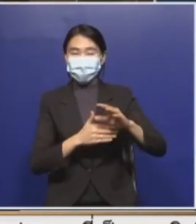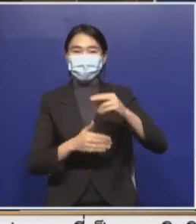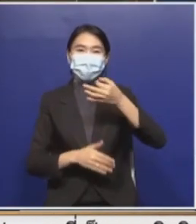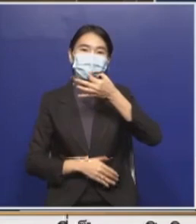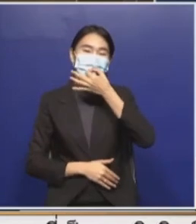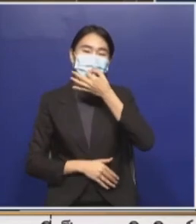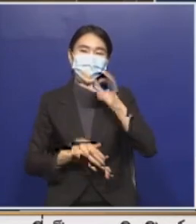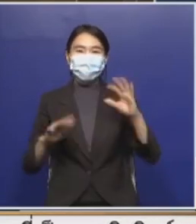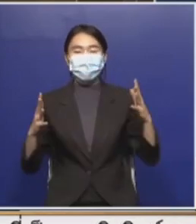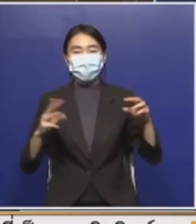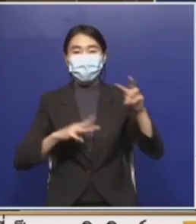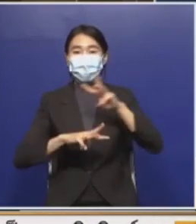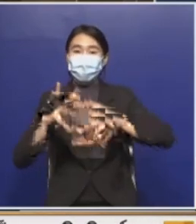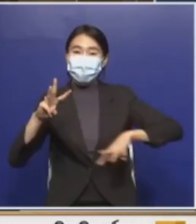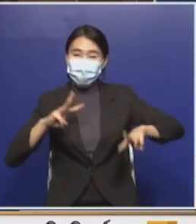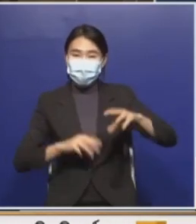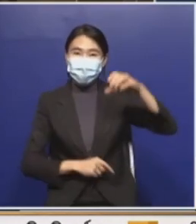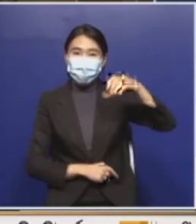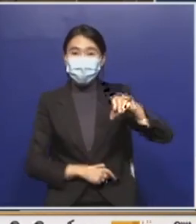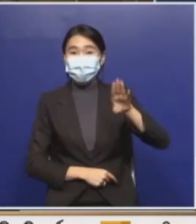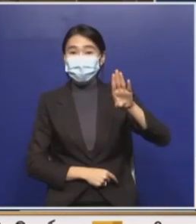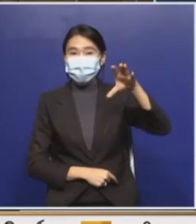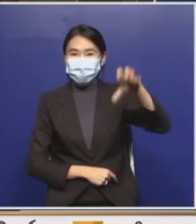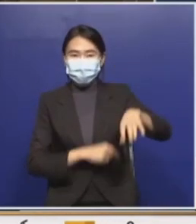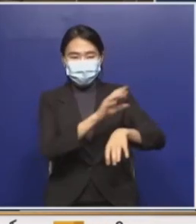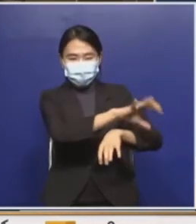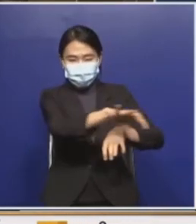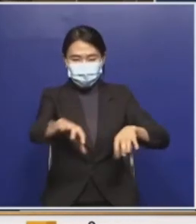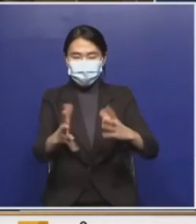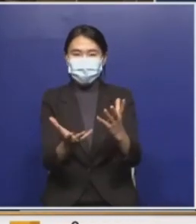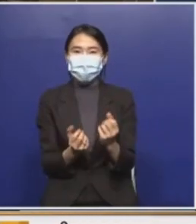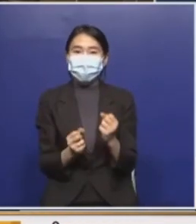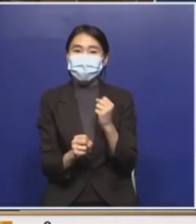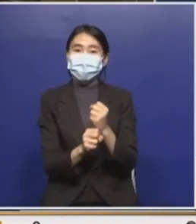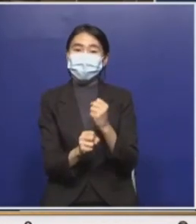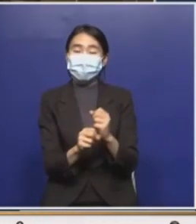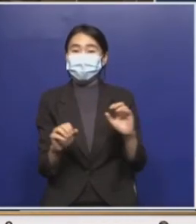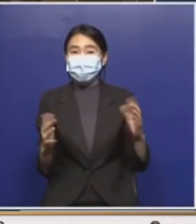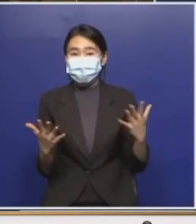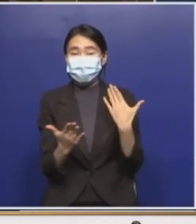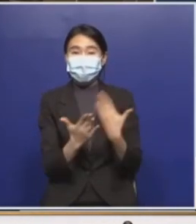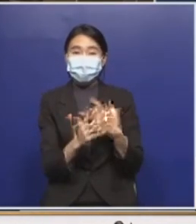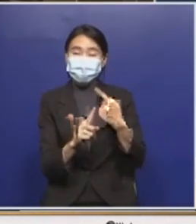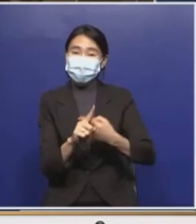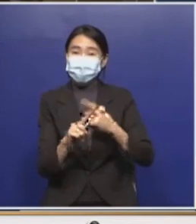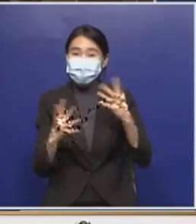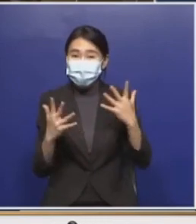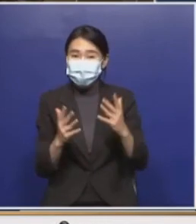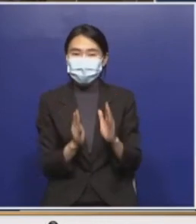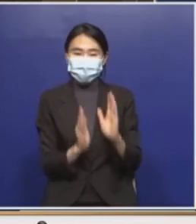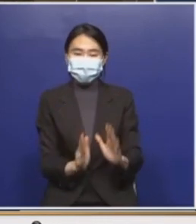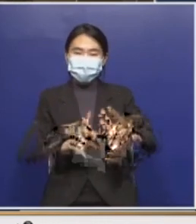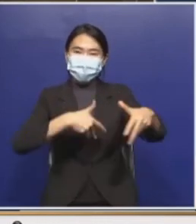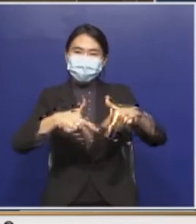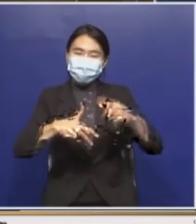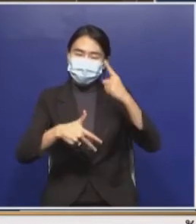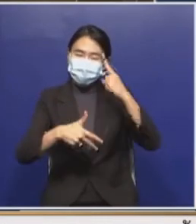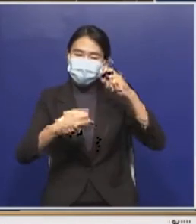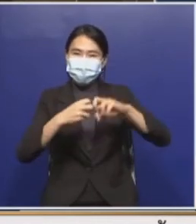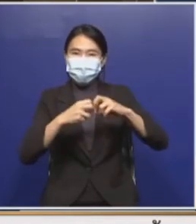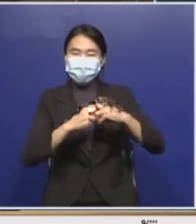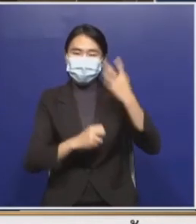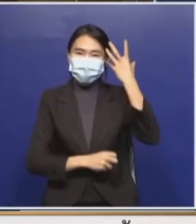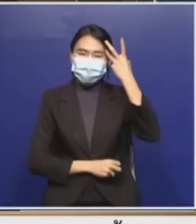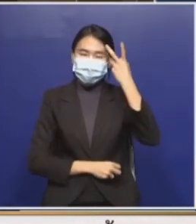านบริษัทต่างๆไม่รับเข้าทำงานชาวบ้านไม่มีทางออก